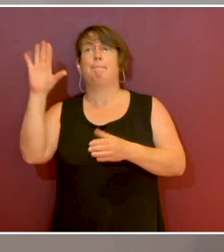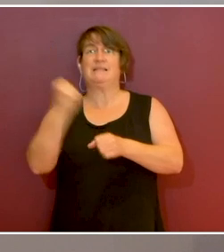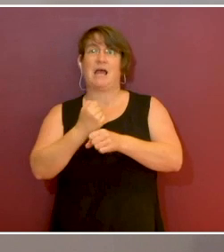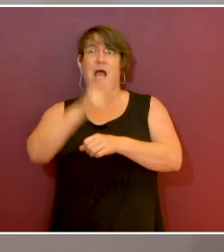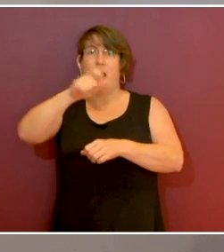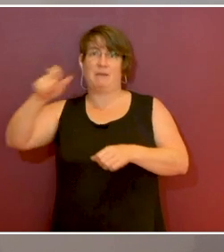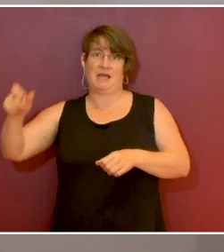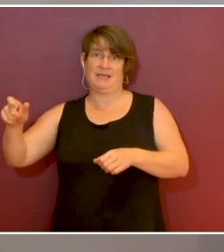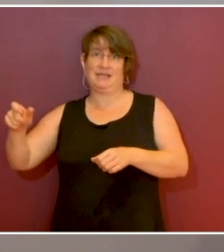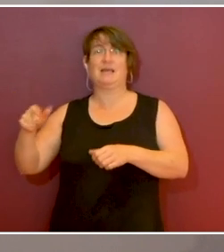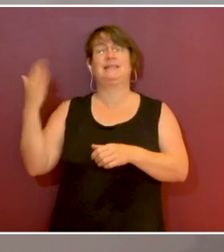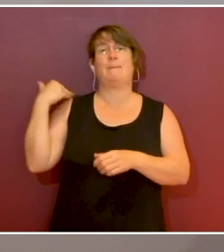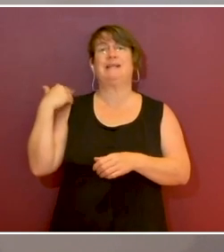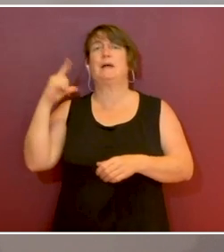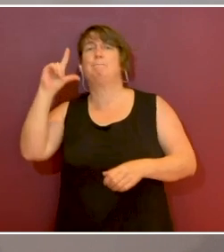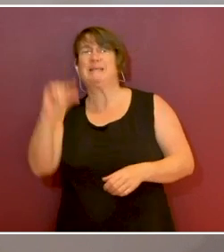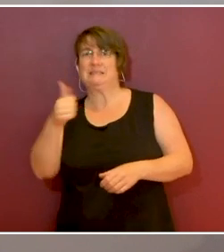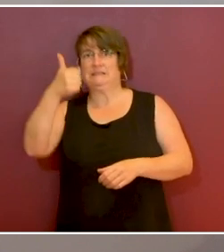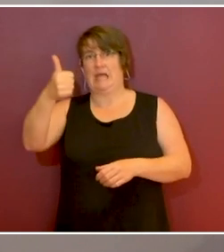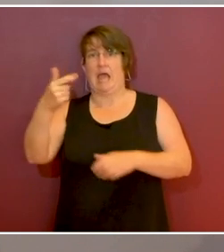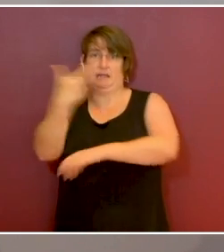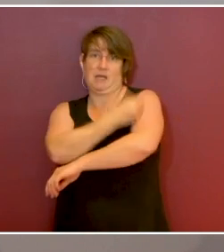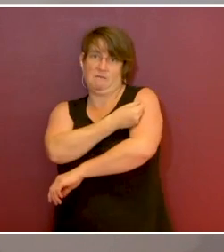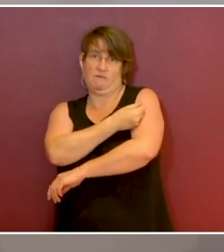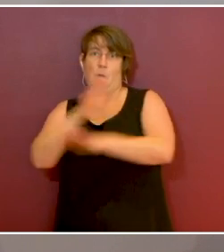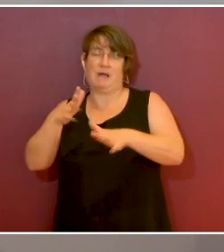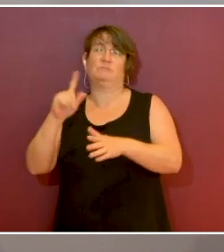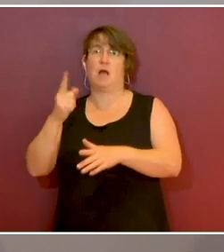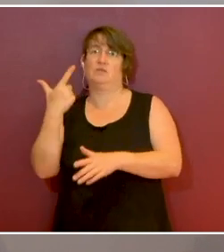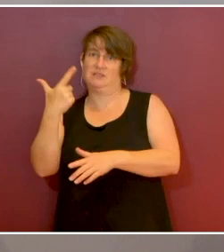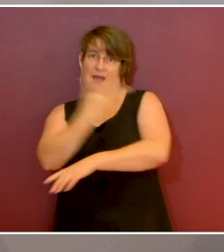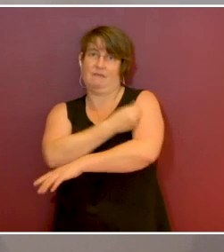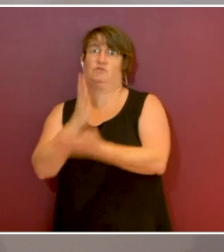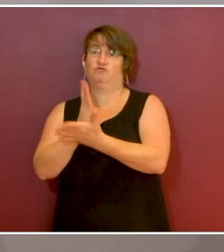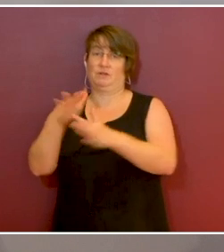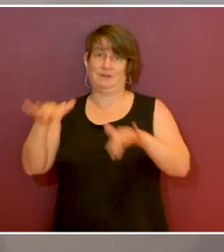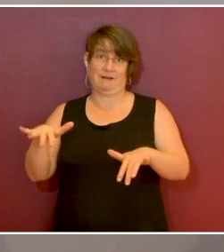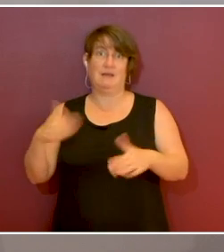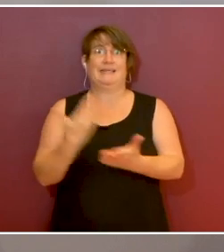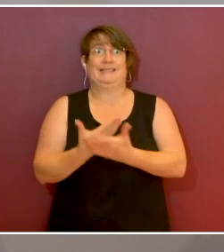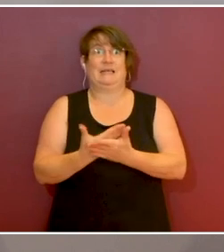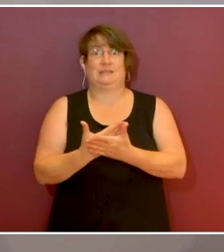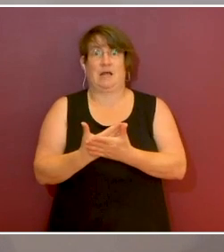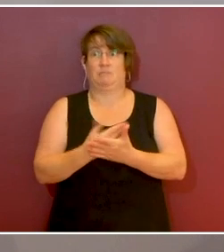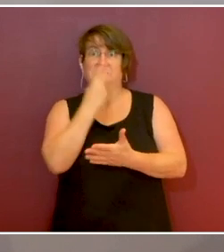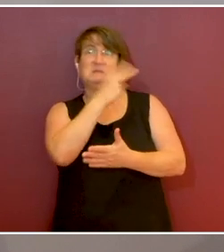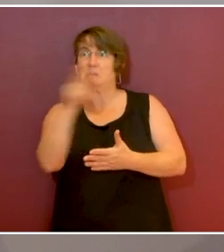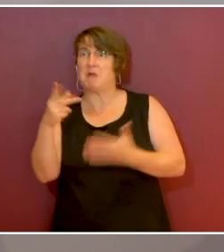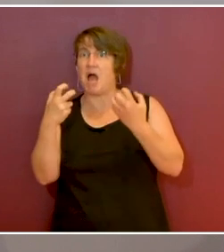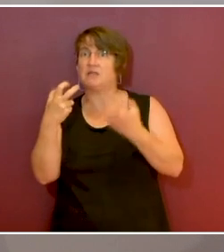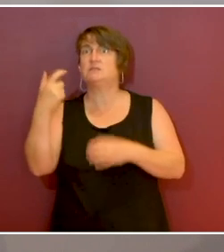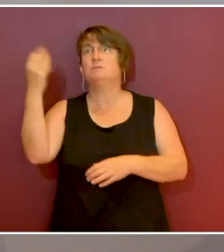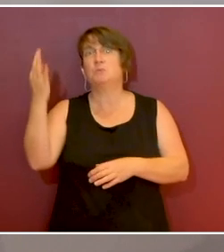dass sie bereits eine oder beide Impfungen hatten. Und das ist, denke ich, ja auch sehr erfreulich, dass die Impfquote sehr hoch ist bei den Erziehern